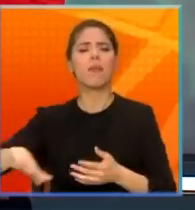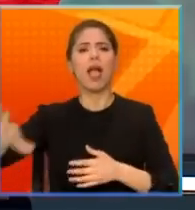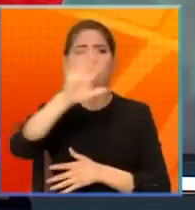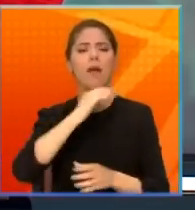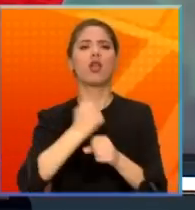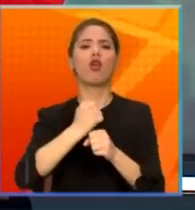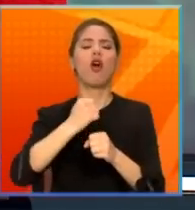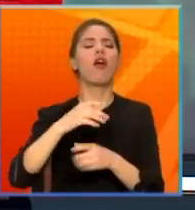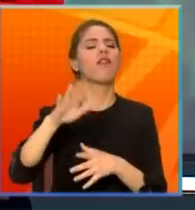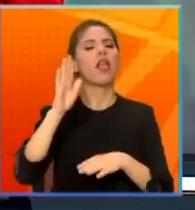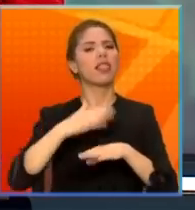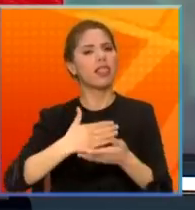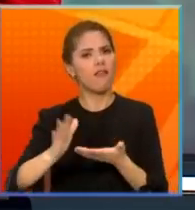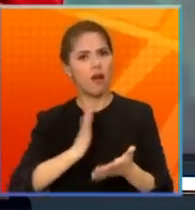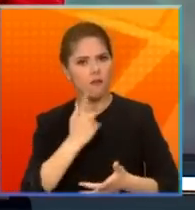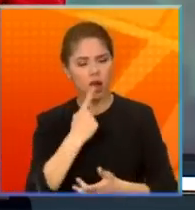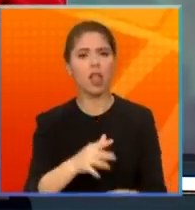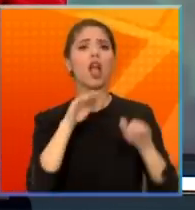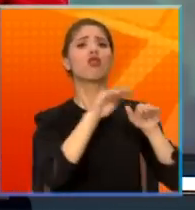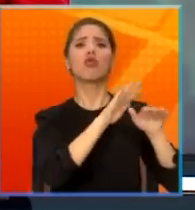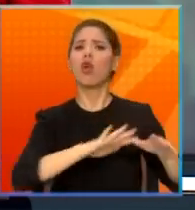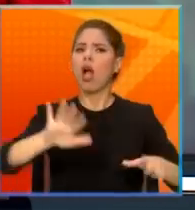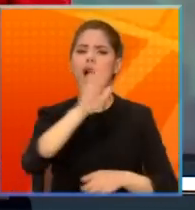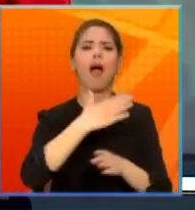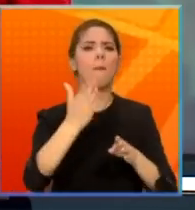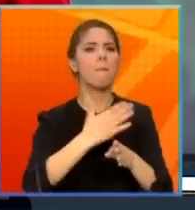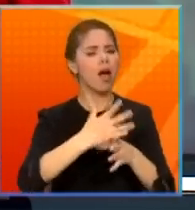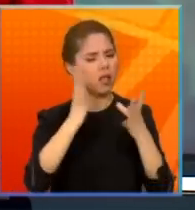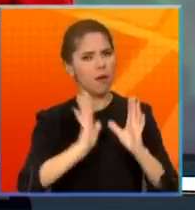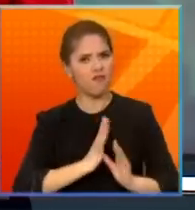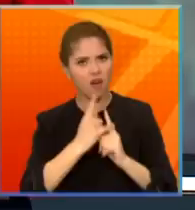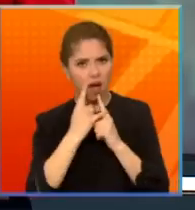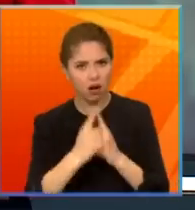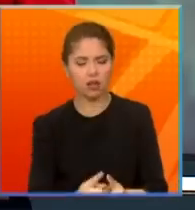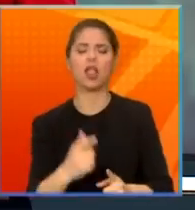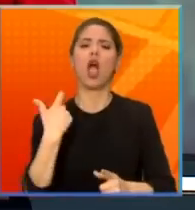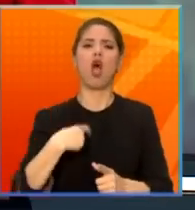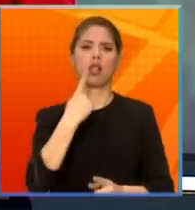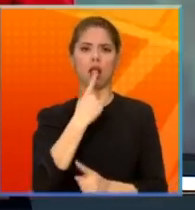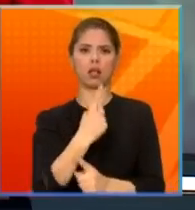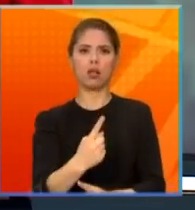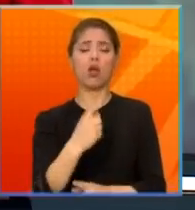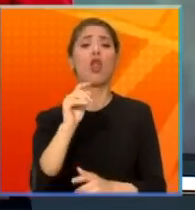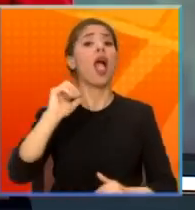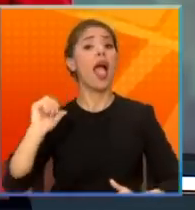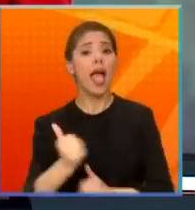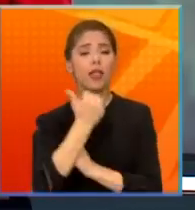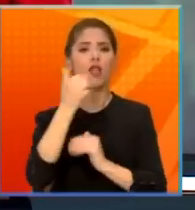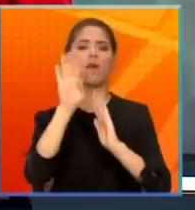başında olduğunu vurguladı. Stoklarda her tür ürünün bulunduğunun altını da özellikle çizdi. Ve en